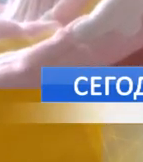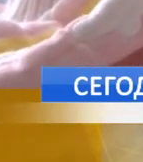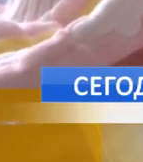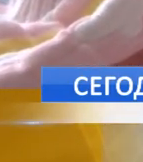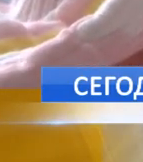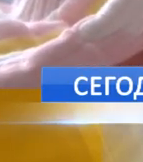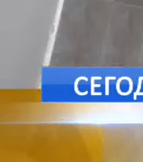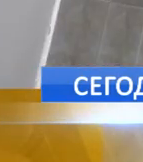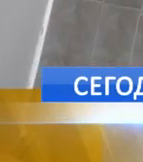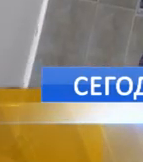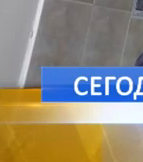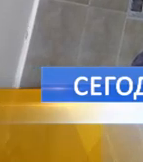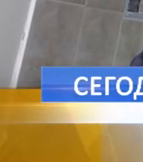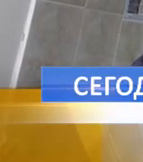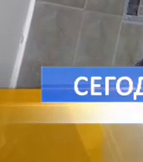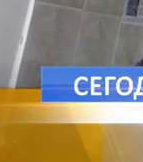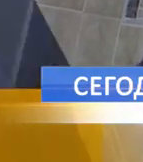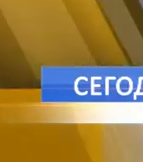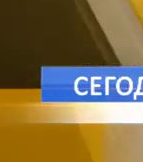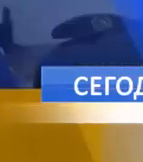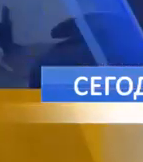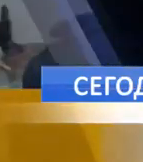Балбирыковы увидели этот мир месяц назад.